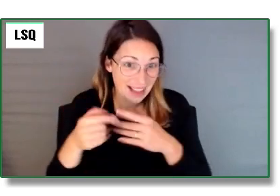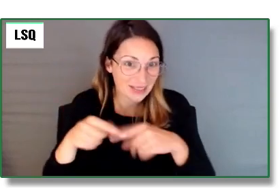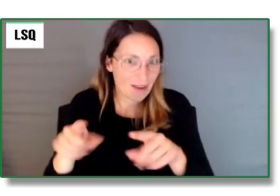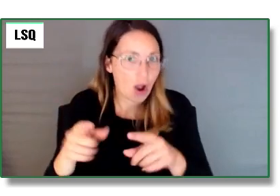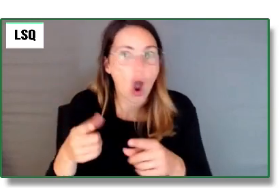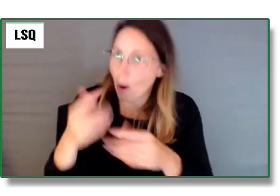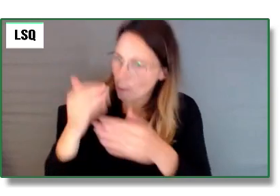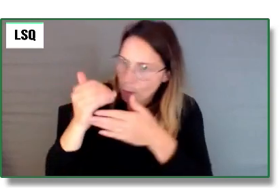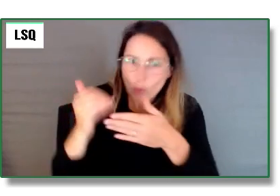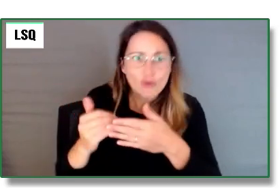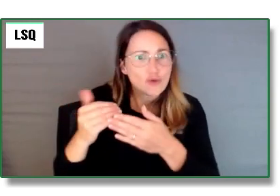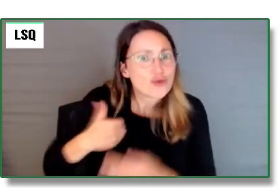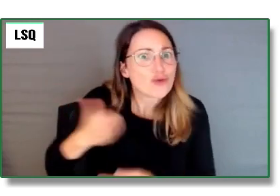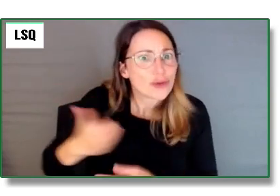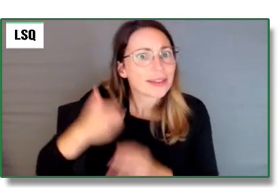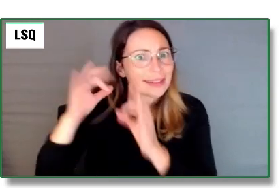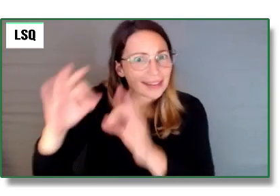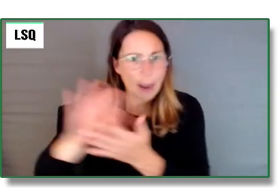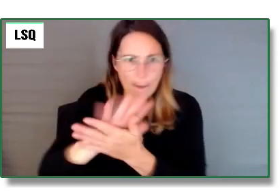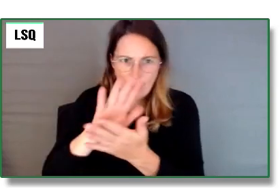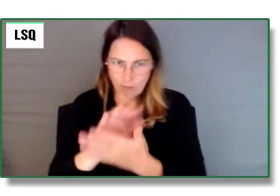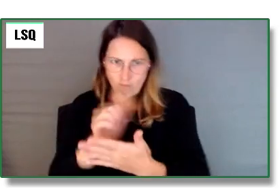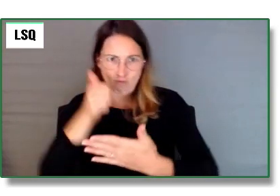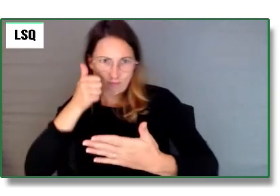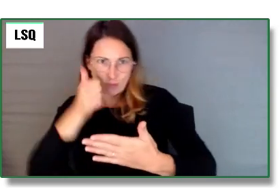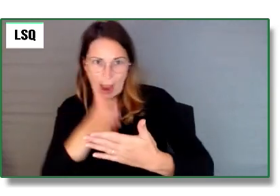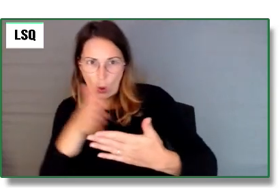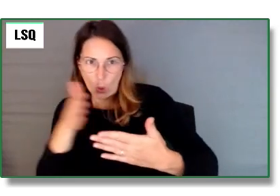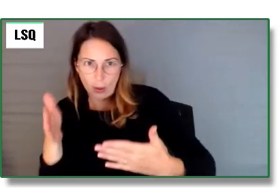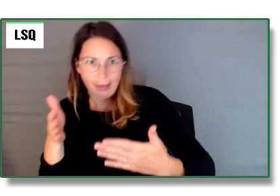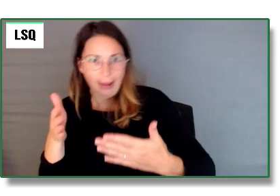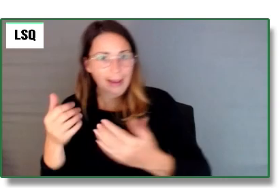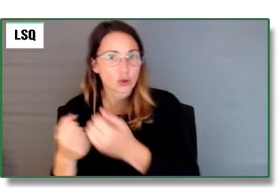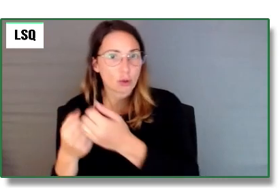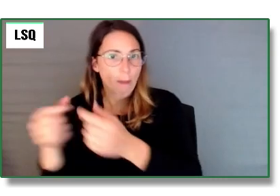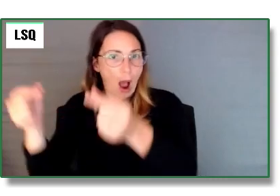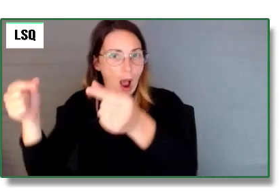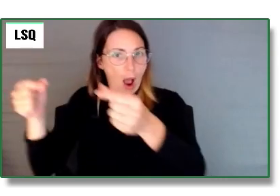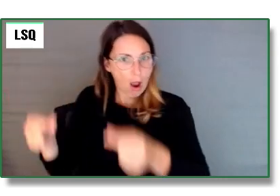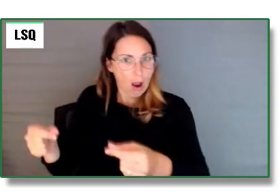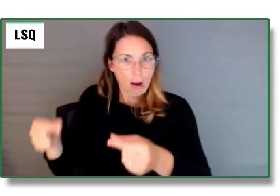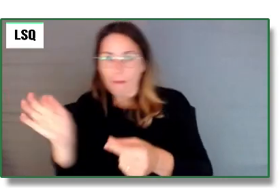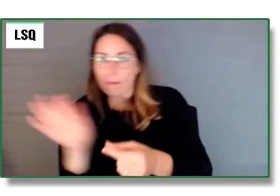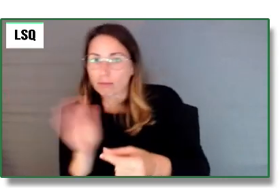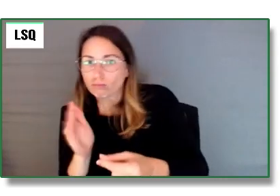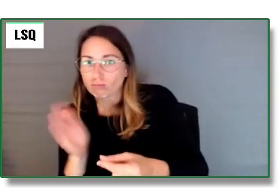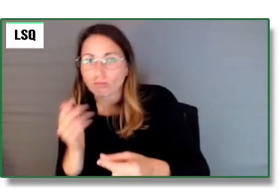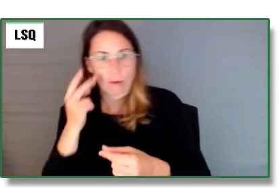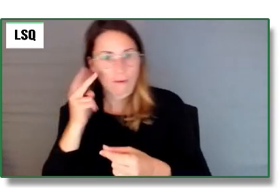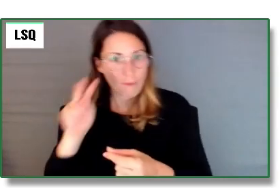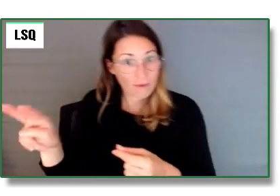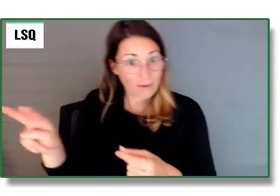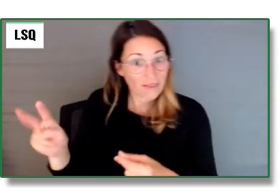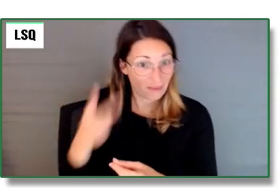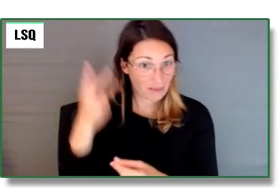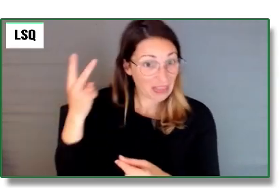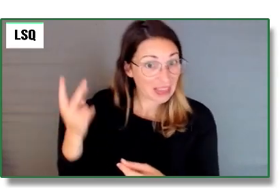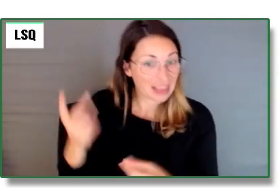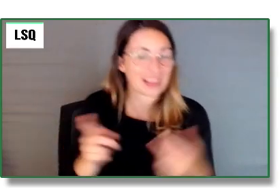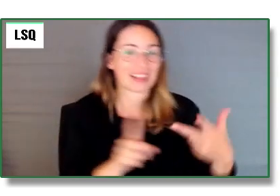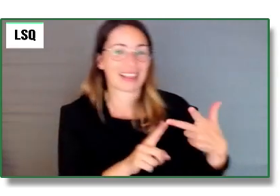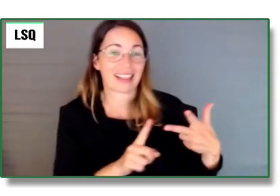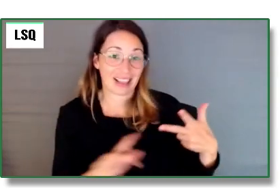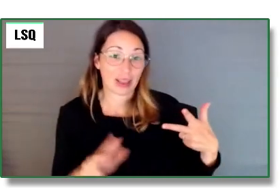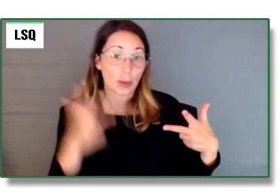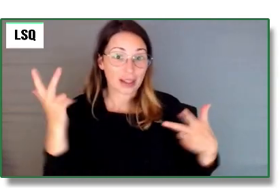imprimé, avec un support à côté de la caisse pour feuilleter rapidement. Dans le café numéro 3, j'allais derrière le comptoir pour